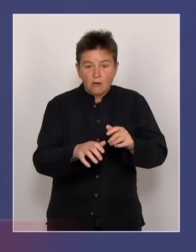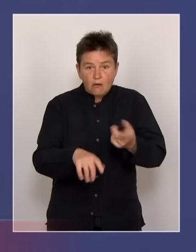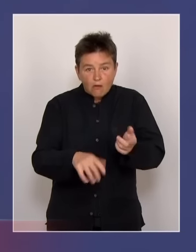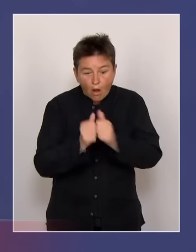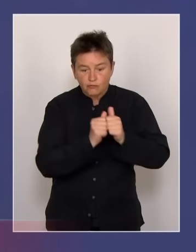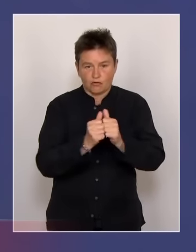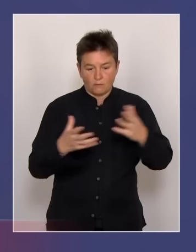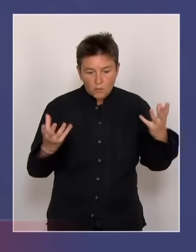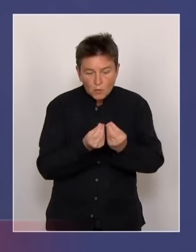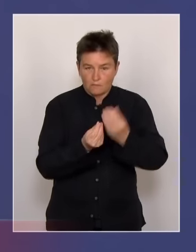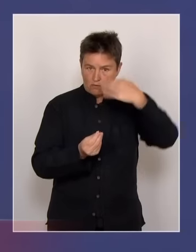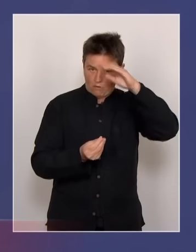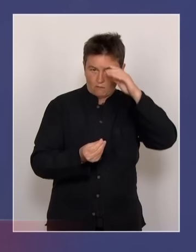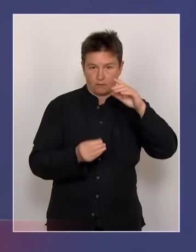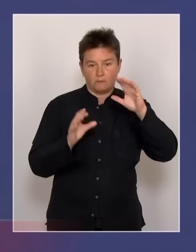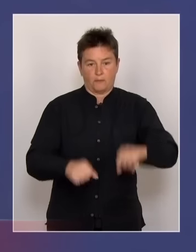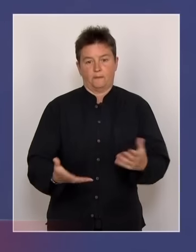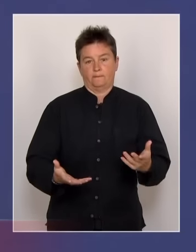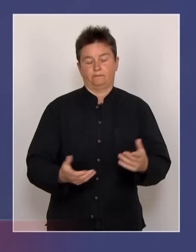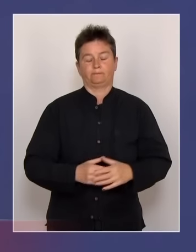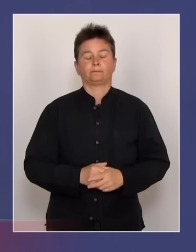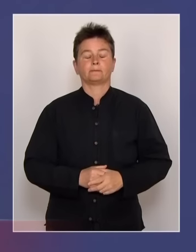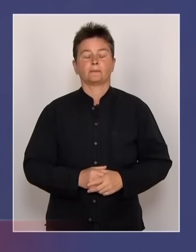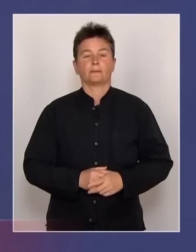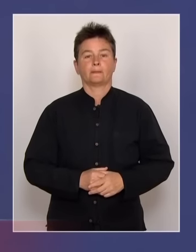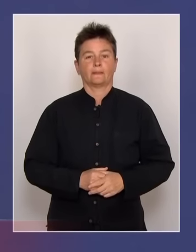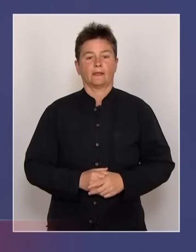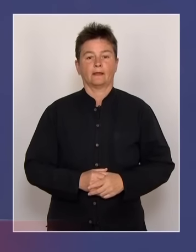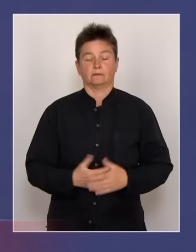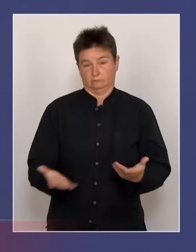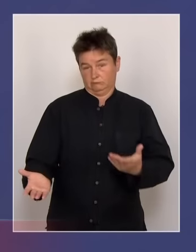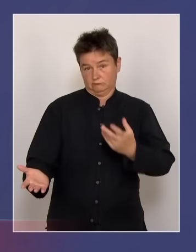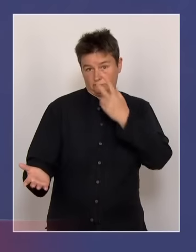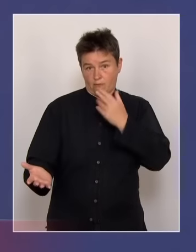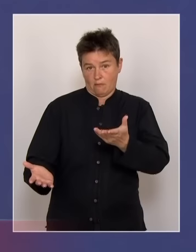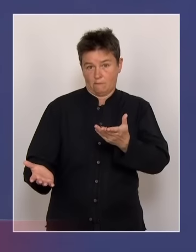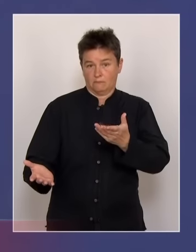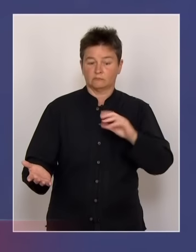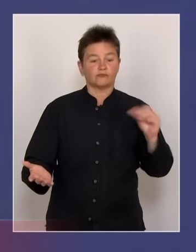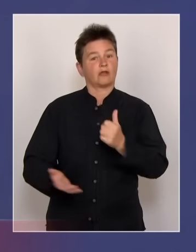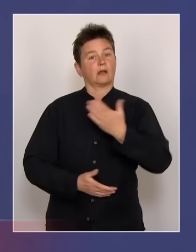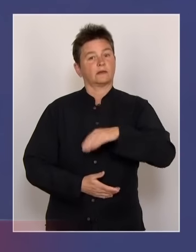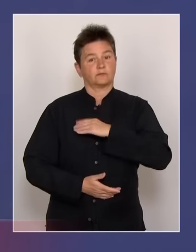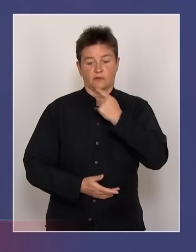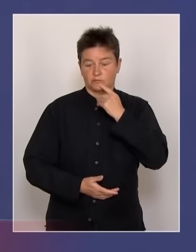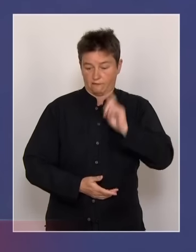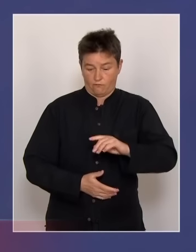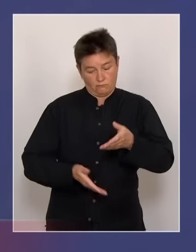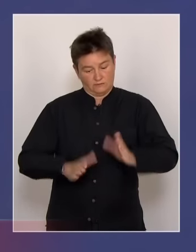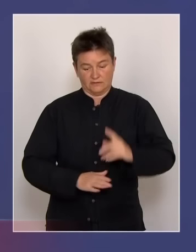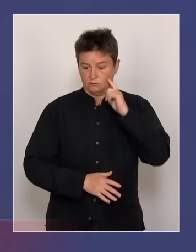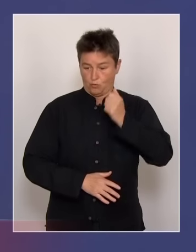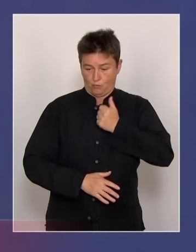européennes et d'agir en européen face à ces risques. Vous le voyez, prendre nos responsabilités, c'est décider pour nous-mêmes